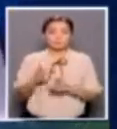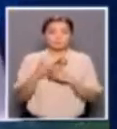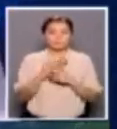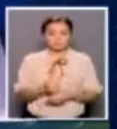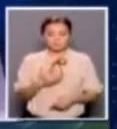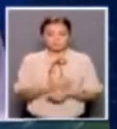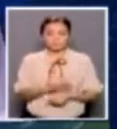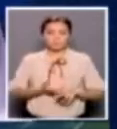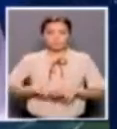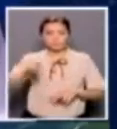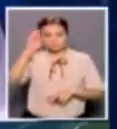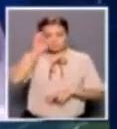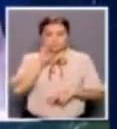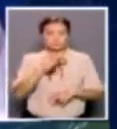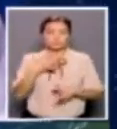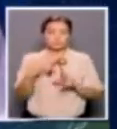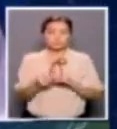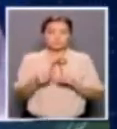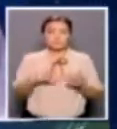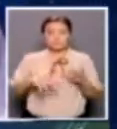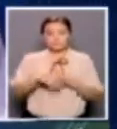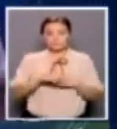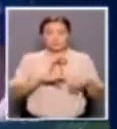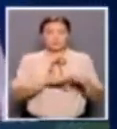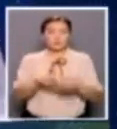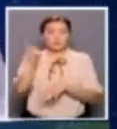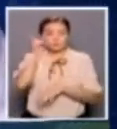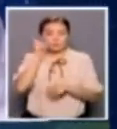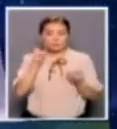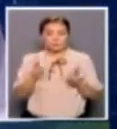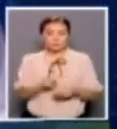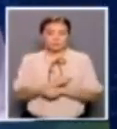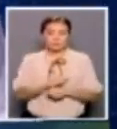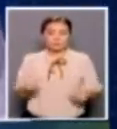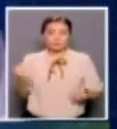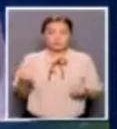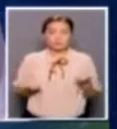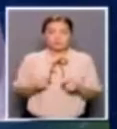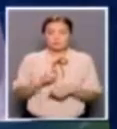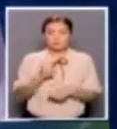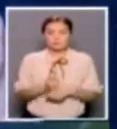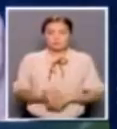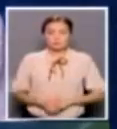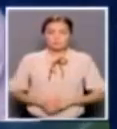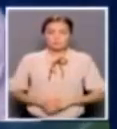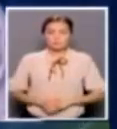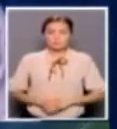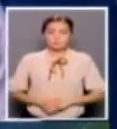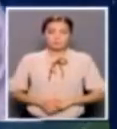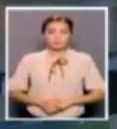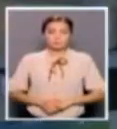азаюда, бұл мемлекеттің барлық штаттарында ұялы телефон ұстап, көлік жүргізуге қатаң тыйым